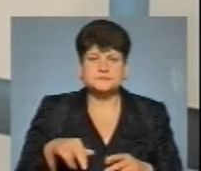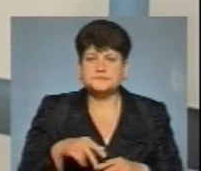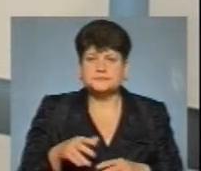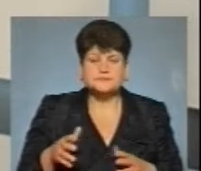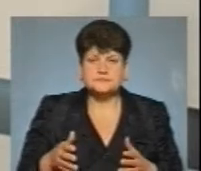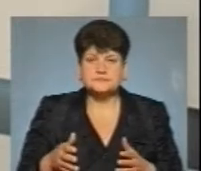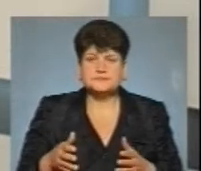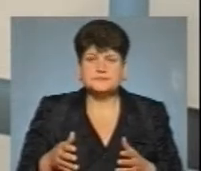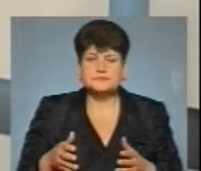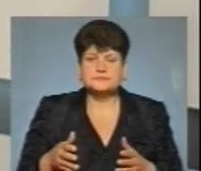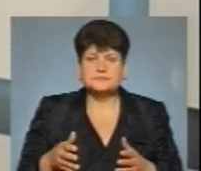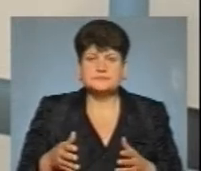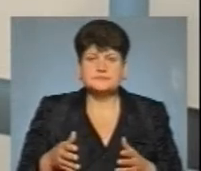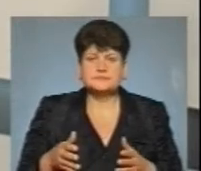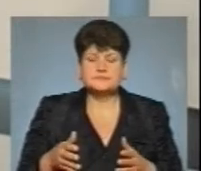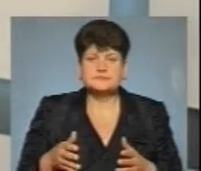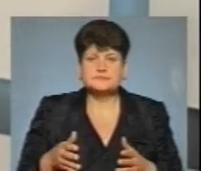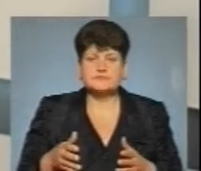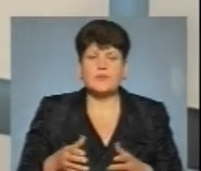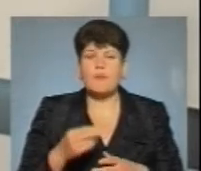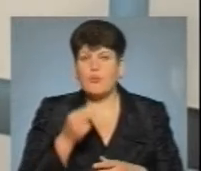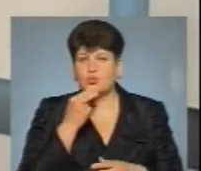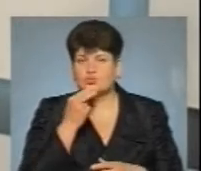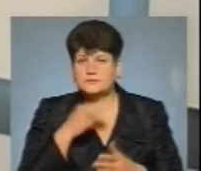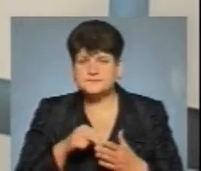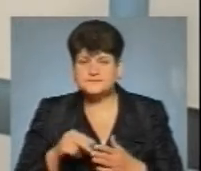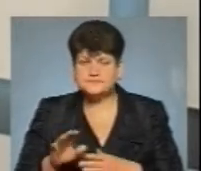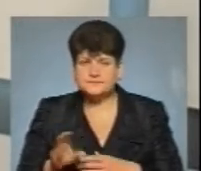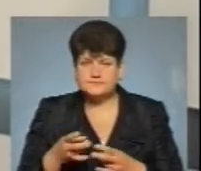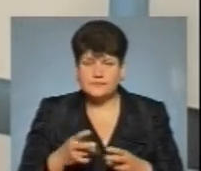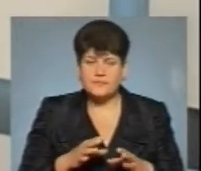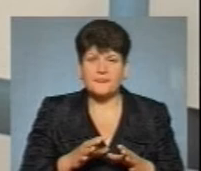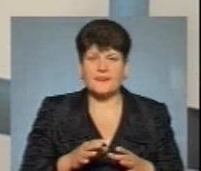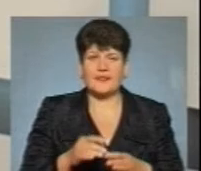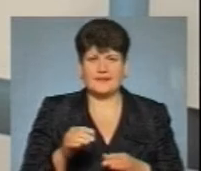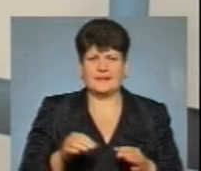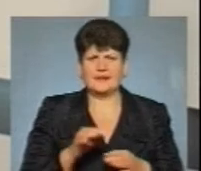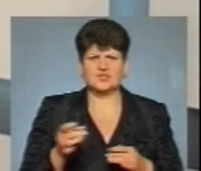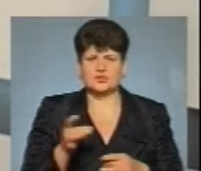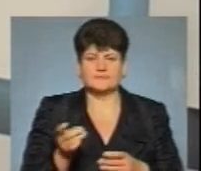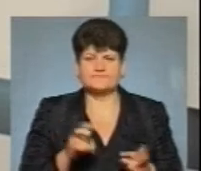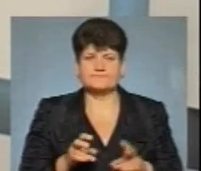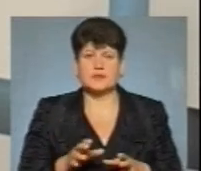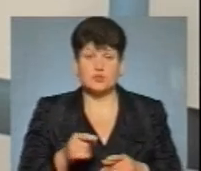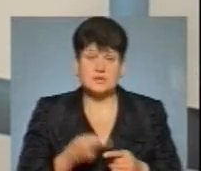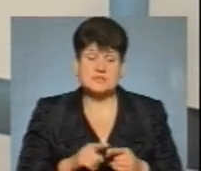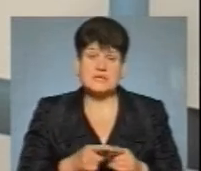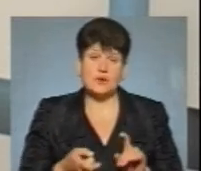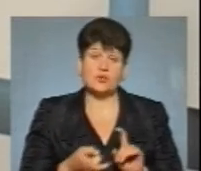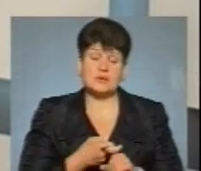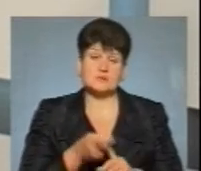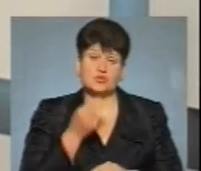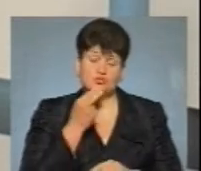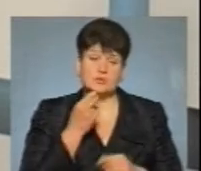в, скажімо так, по продукти, тому що якраз саме через от контакт з продуктами відбувається найбільше